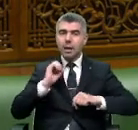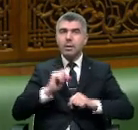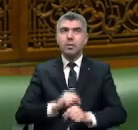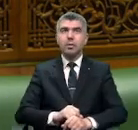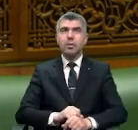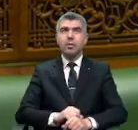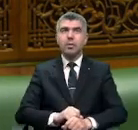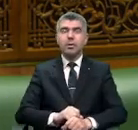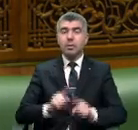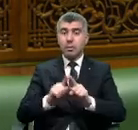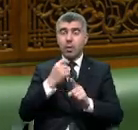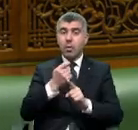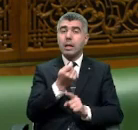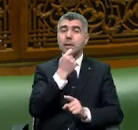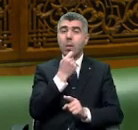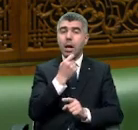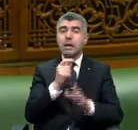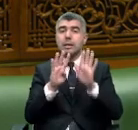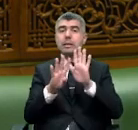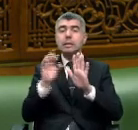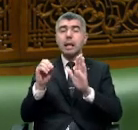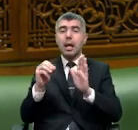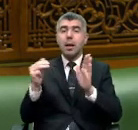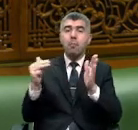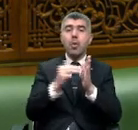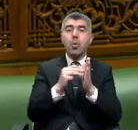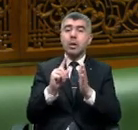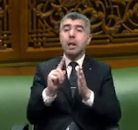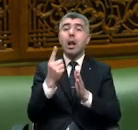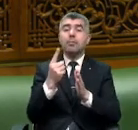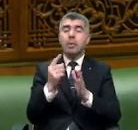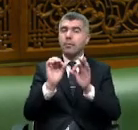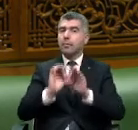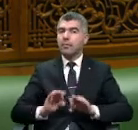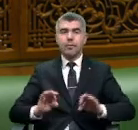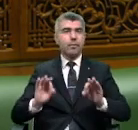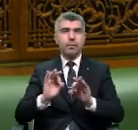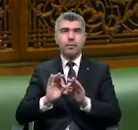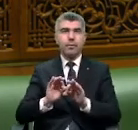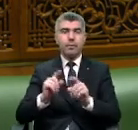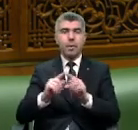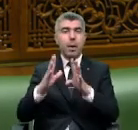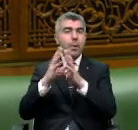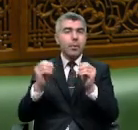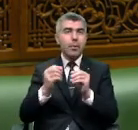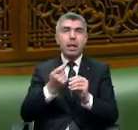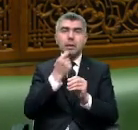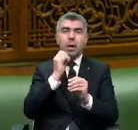ديالكم. كذلك كلمة واحدة هو أن الأدوية 90 مليون درهم المخصصة للأدوية في الأمراض النفسية غير كافية، حيث